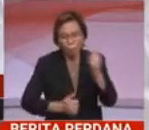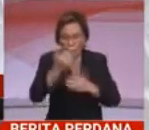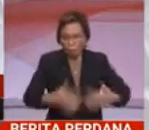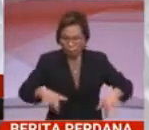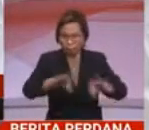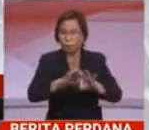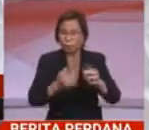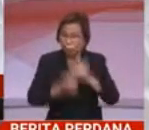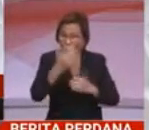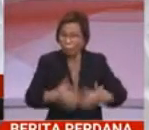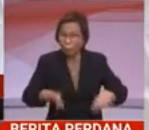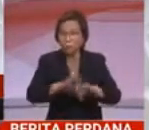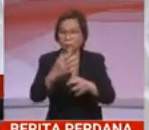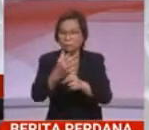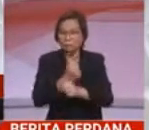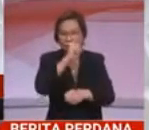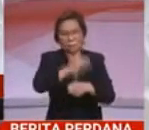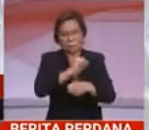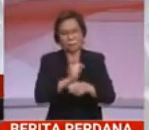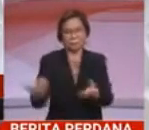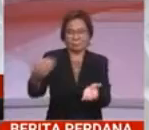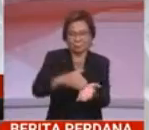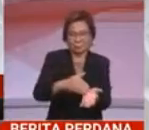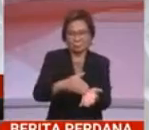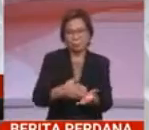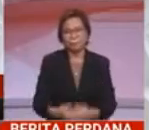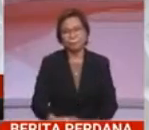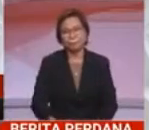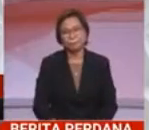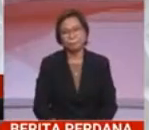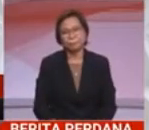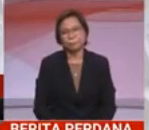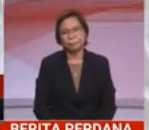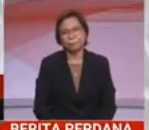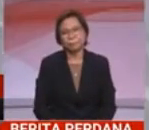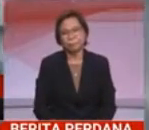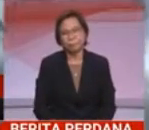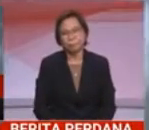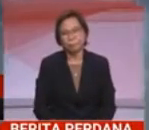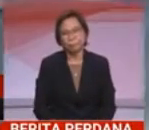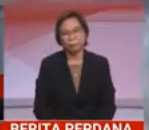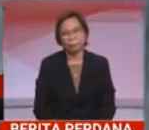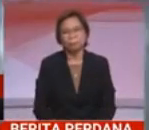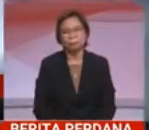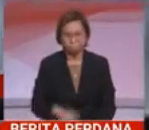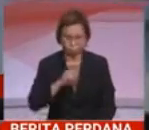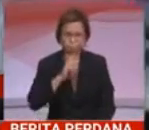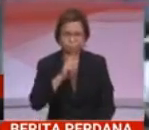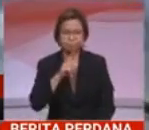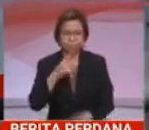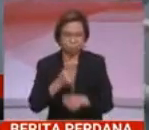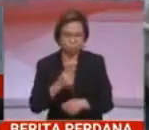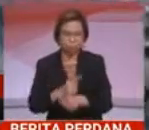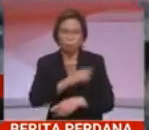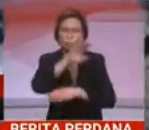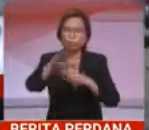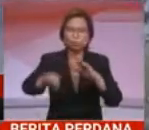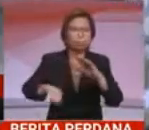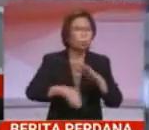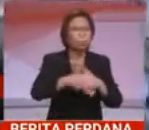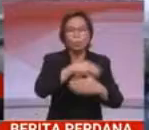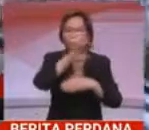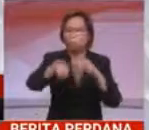sekali adalah untuk dapat supaya bekerja semula. Okey. Memang tidak ada nafikan, segala